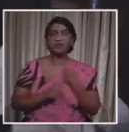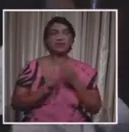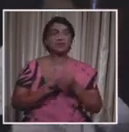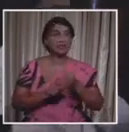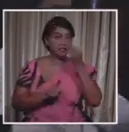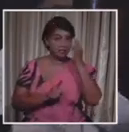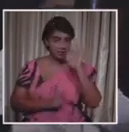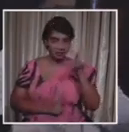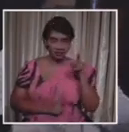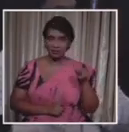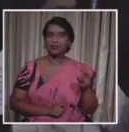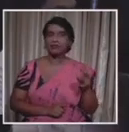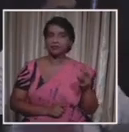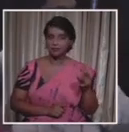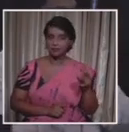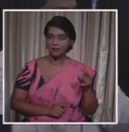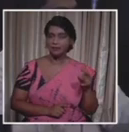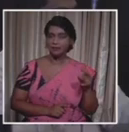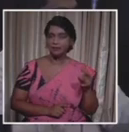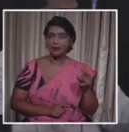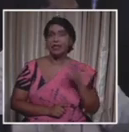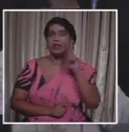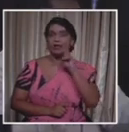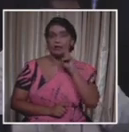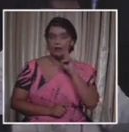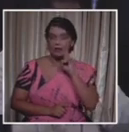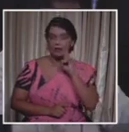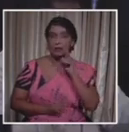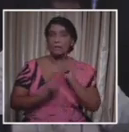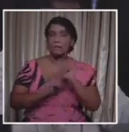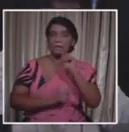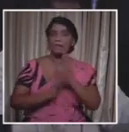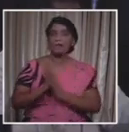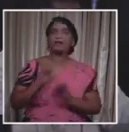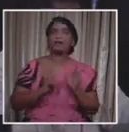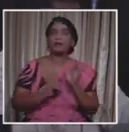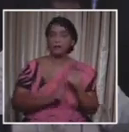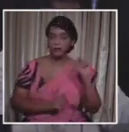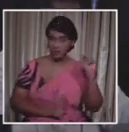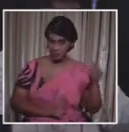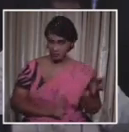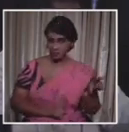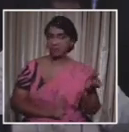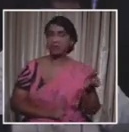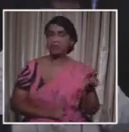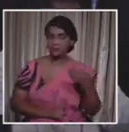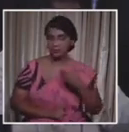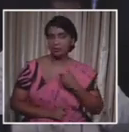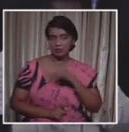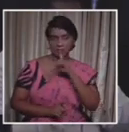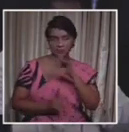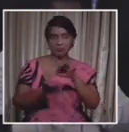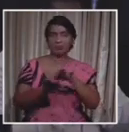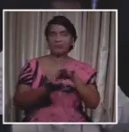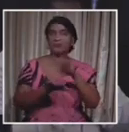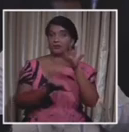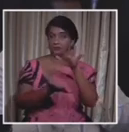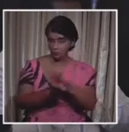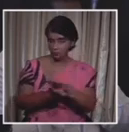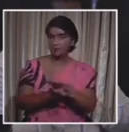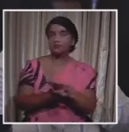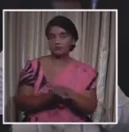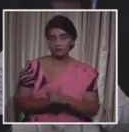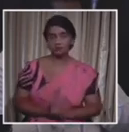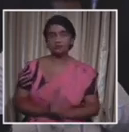Janadhipati Varaya Unakala Mantumala Nisadda Venna Vikramasinghe Parlimentu Mantri Varayage Nama Yojana Karana Lada Nama Mama